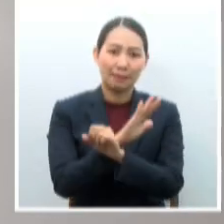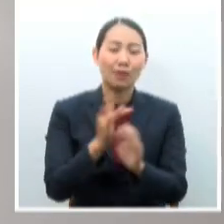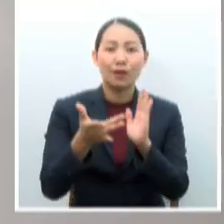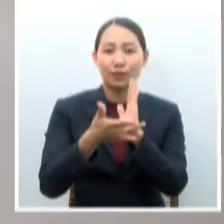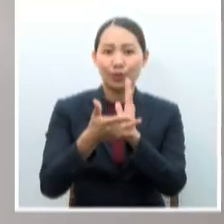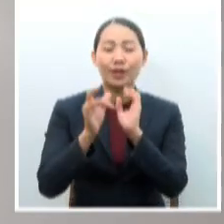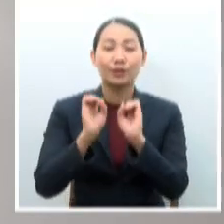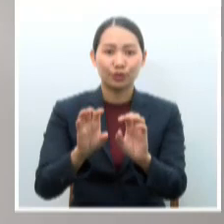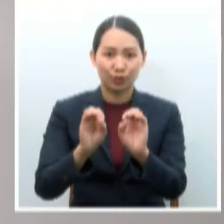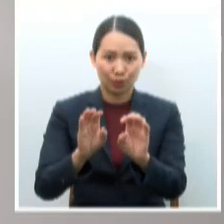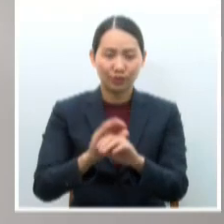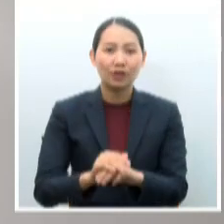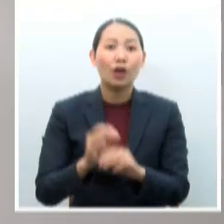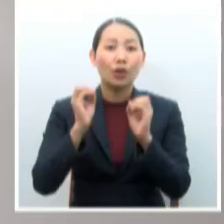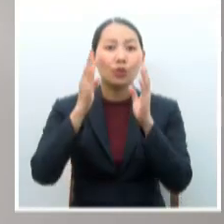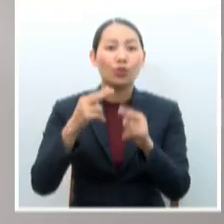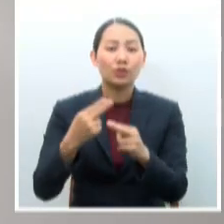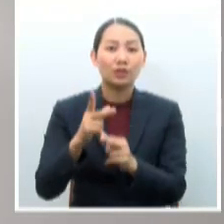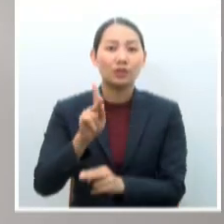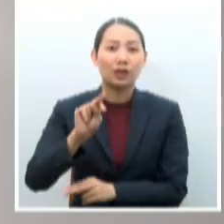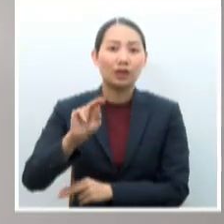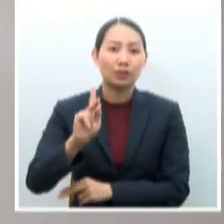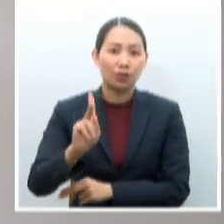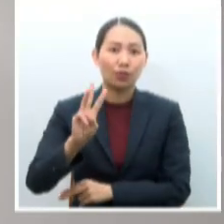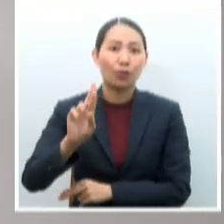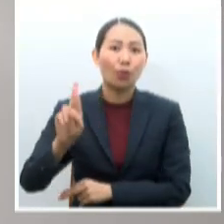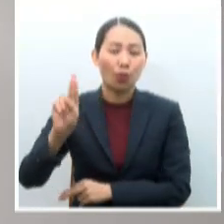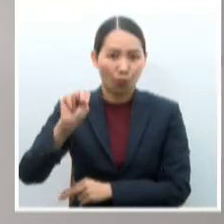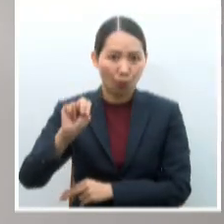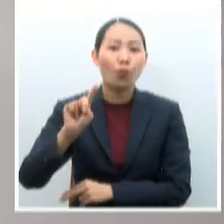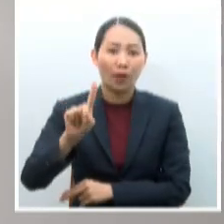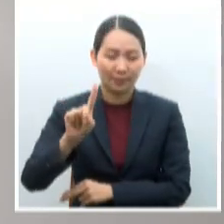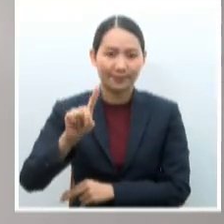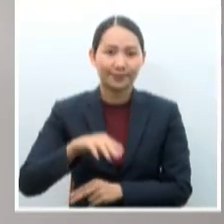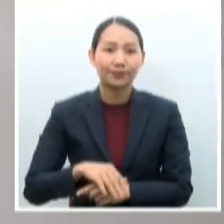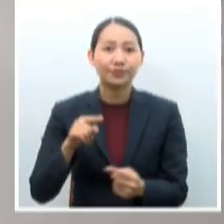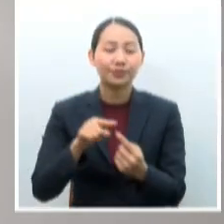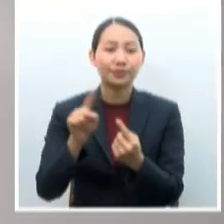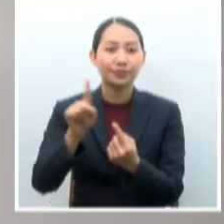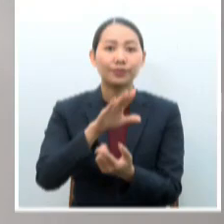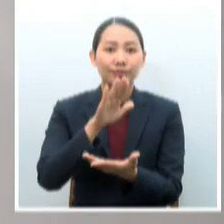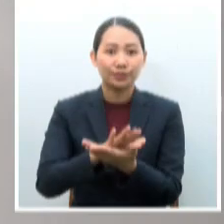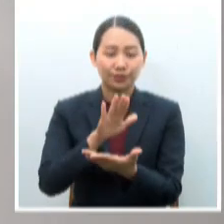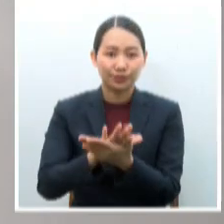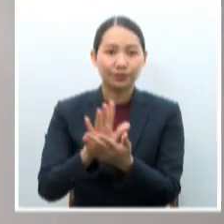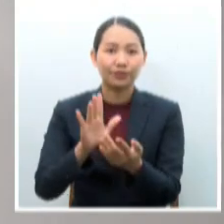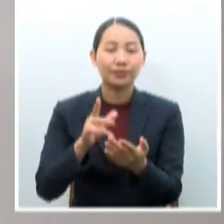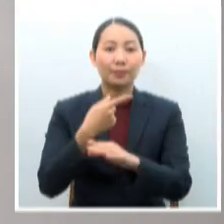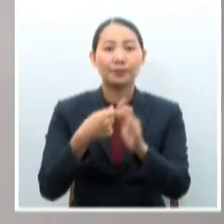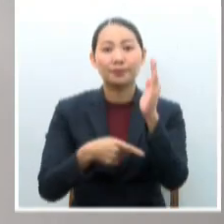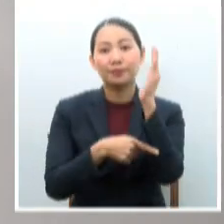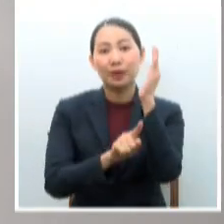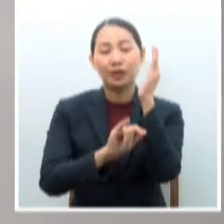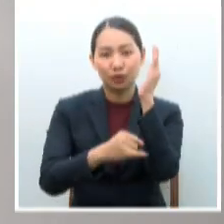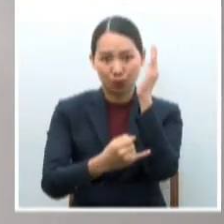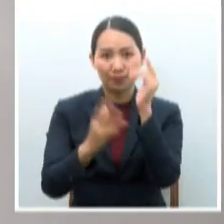นกวรรณปิ่นแก้วจากโรงเรียนบ้านธรรมรัฐจังหวัดประจวบคีรีขันธ์สังกัดสำนักงานเขตพื้นที่การศึกษาประถมศึกษาประจวบคีรีขันธ์เขต